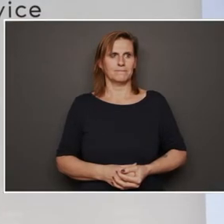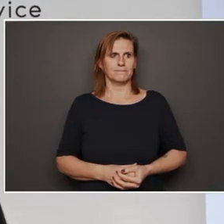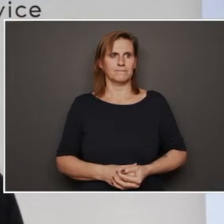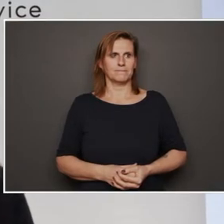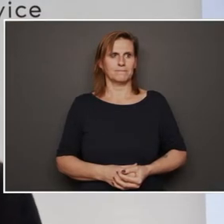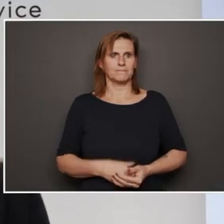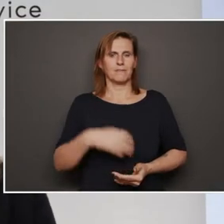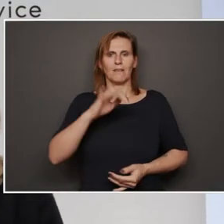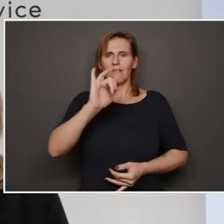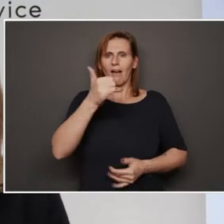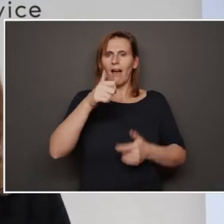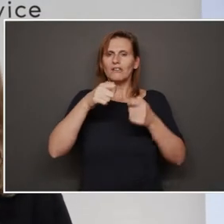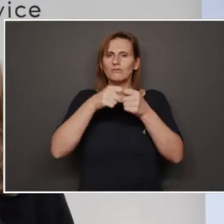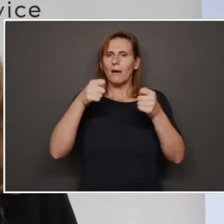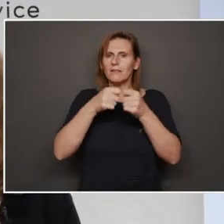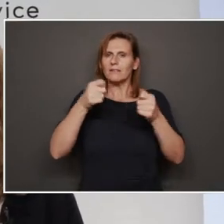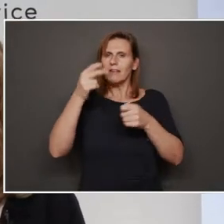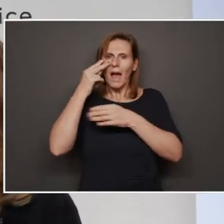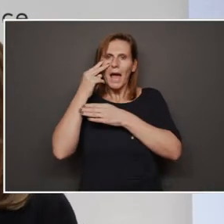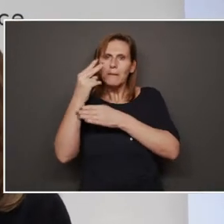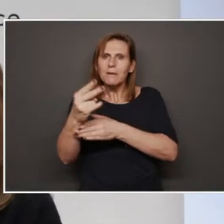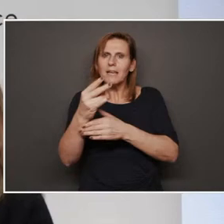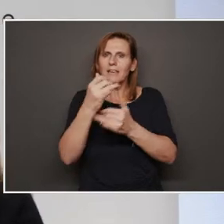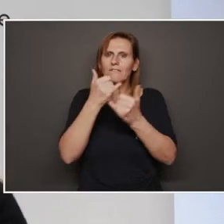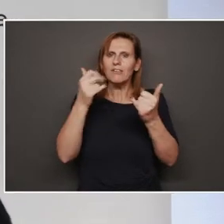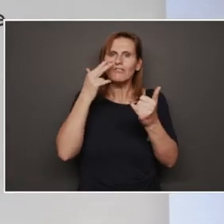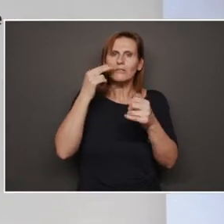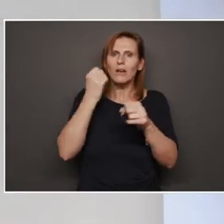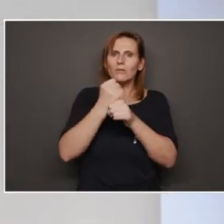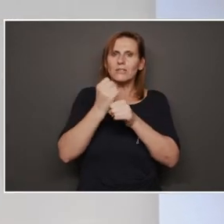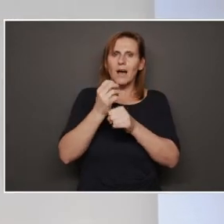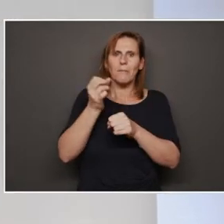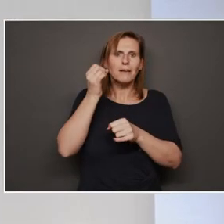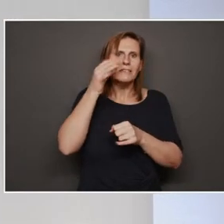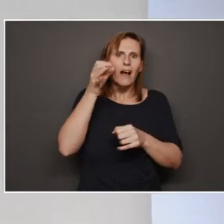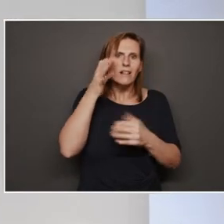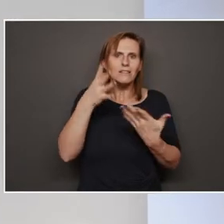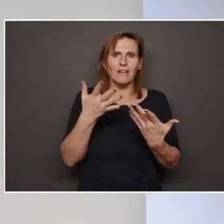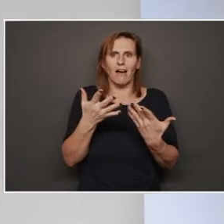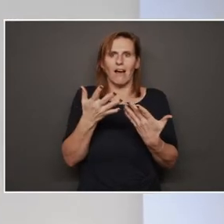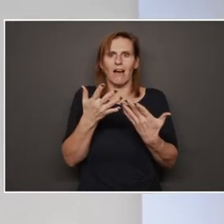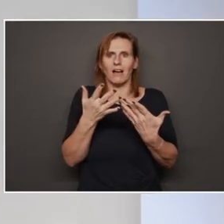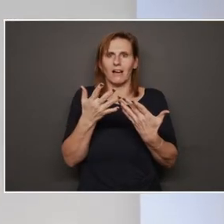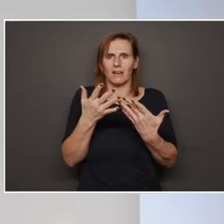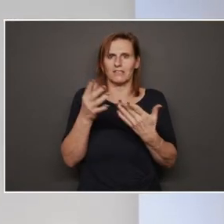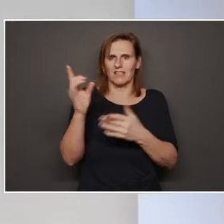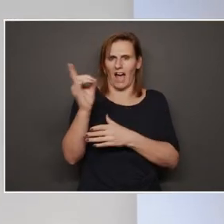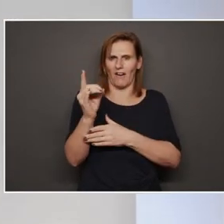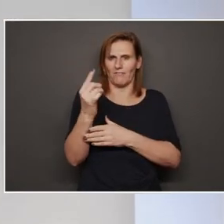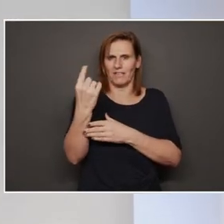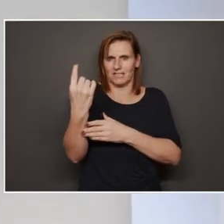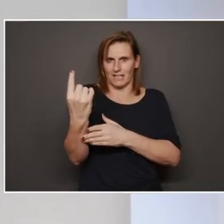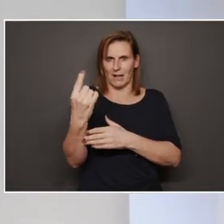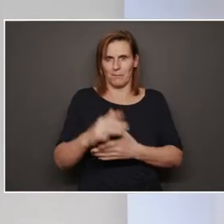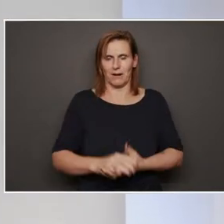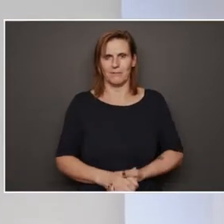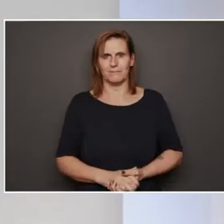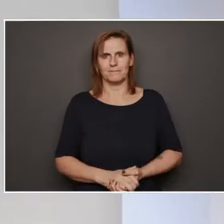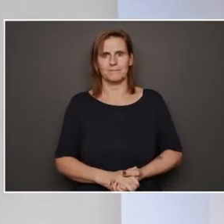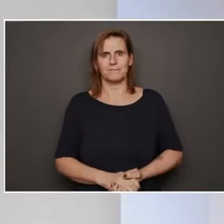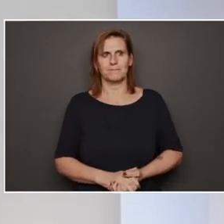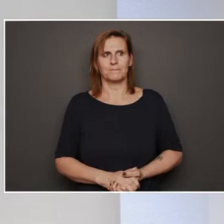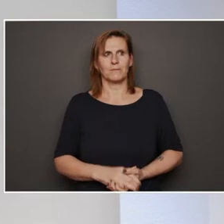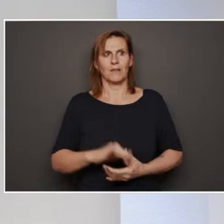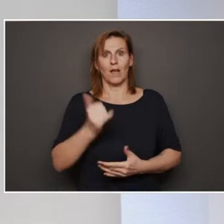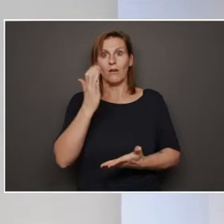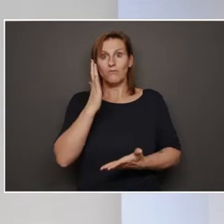Ja, ein spannender Einblick in den Arbeitsalltag von David Hütter. Ja, wir